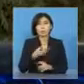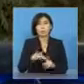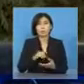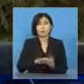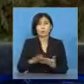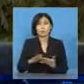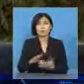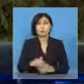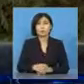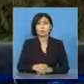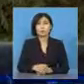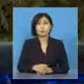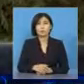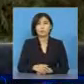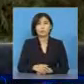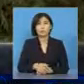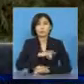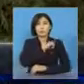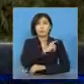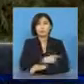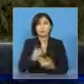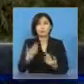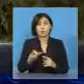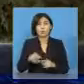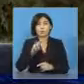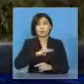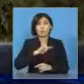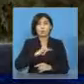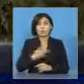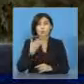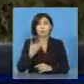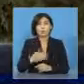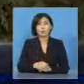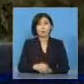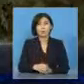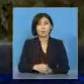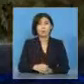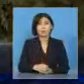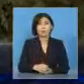санитарлық эпидемиологиялық талаптарды күшейтіп, солардың орындалуын талап етулеріңіз. Негізінен